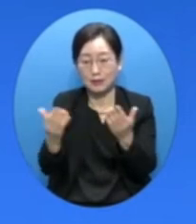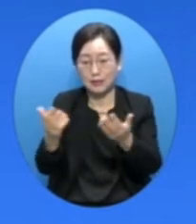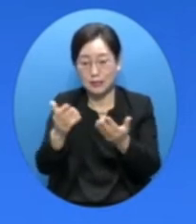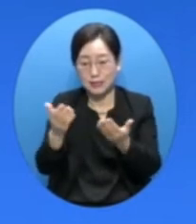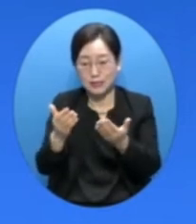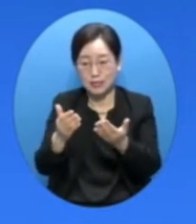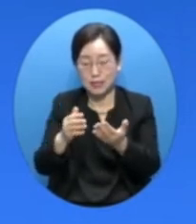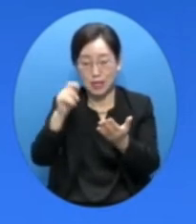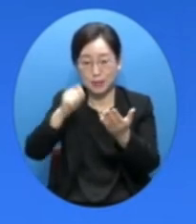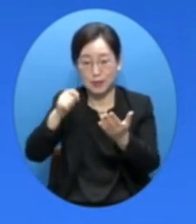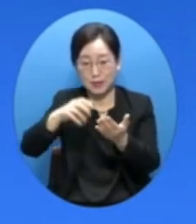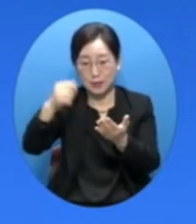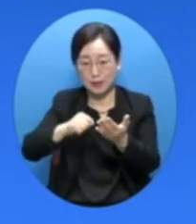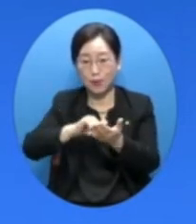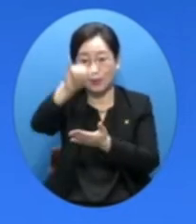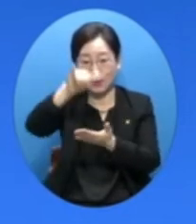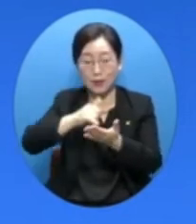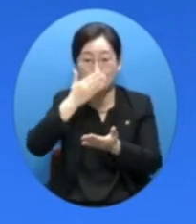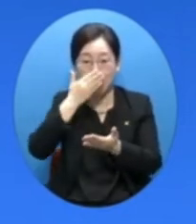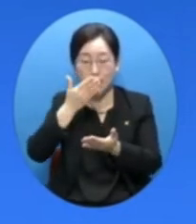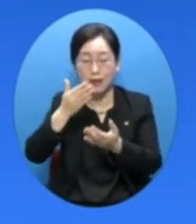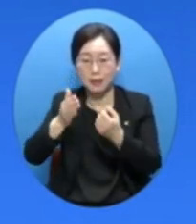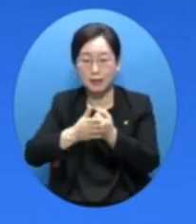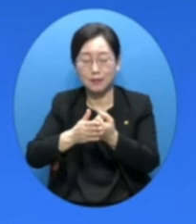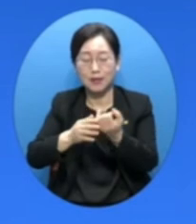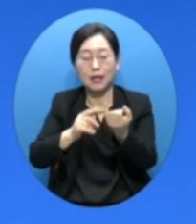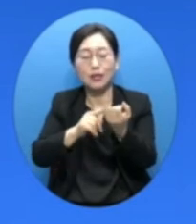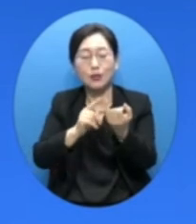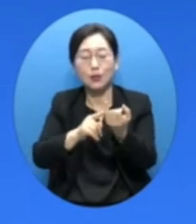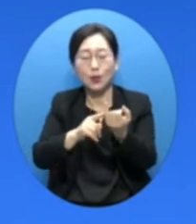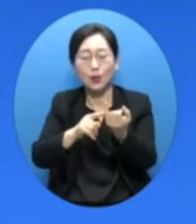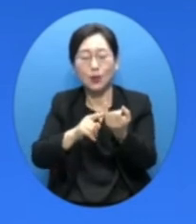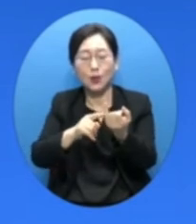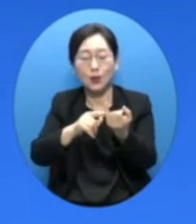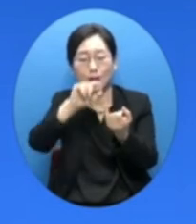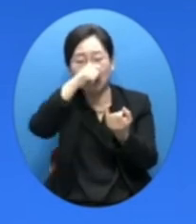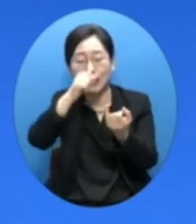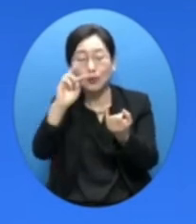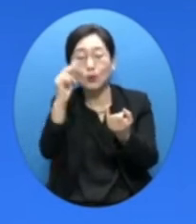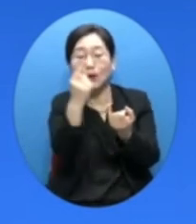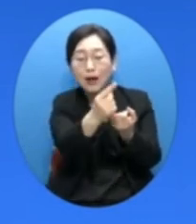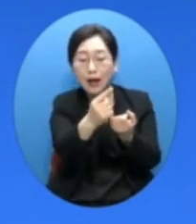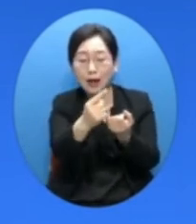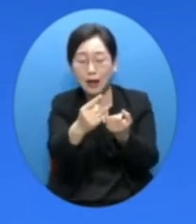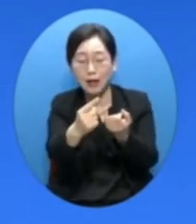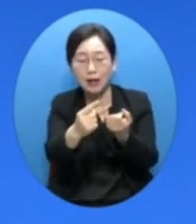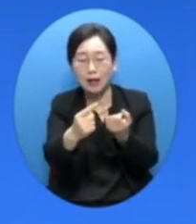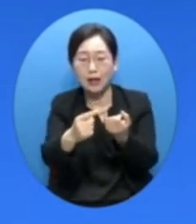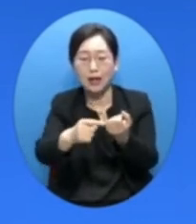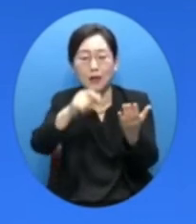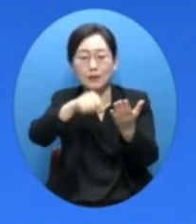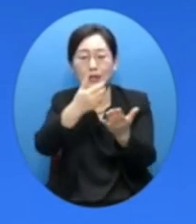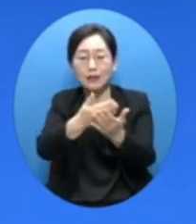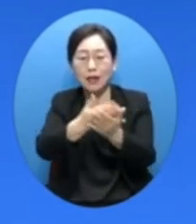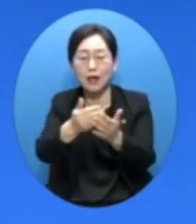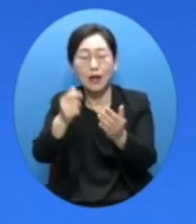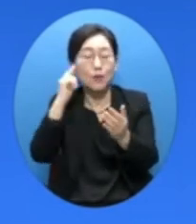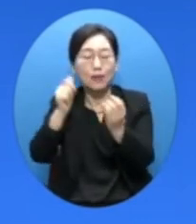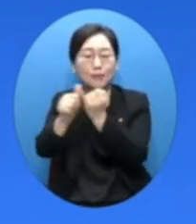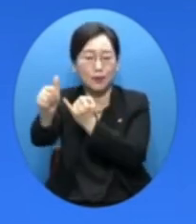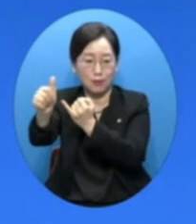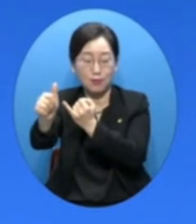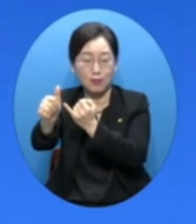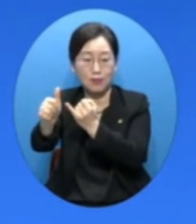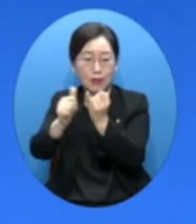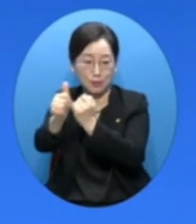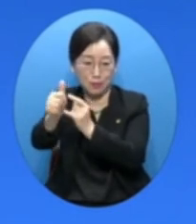있으니까 본국 돌아가서 다시 영사관에 비자를 신청하면 합법적인 부부니까 같이 와서 살게 해달라고 이제 제가 청원서를